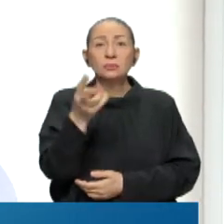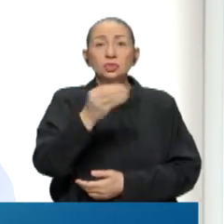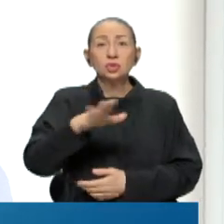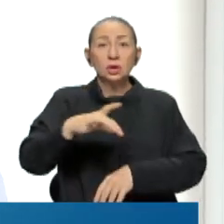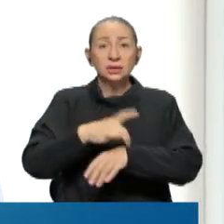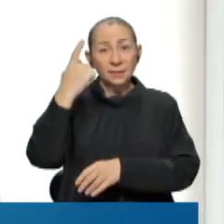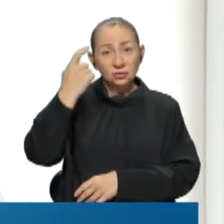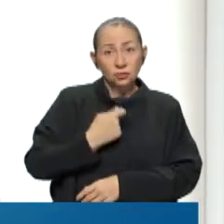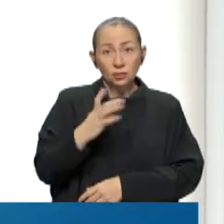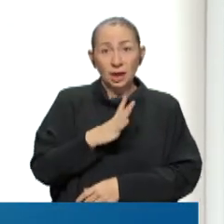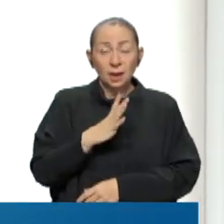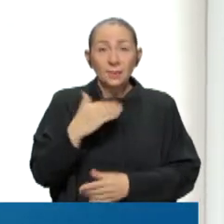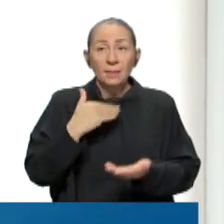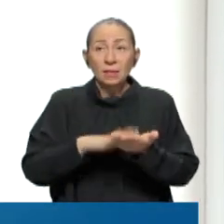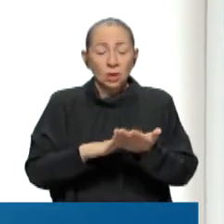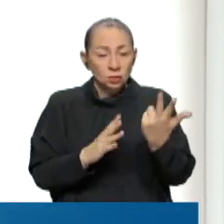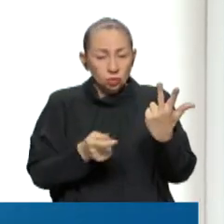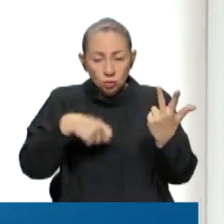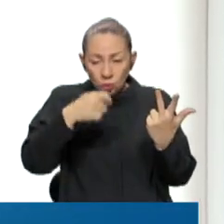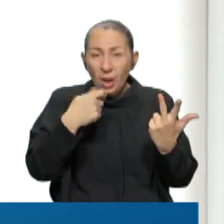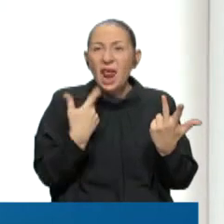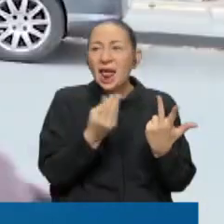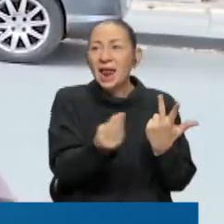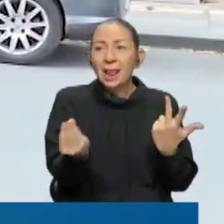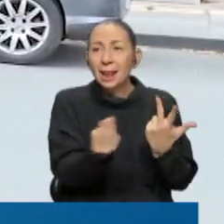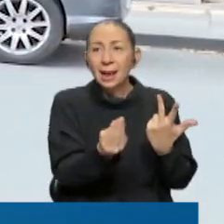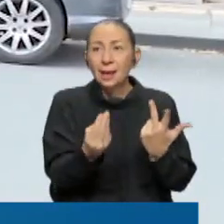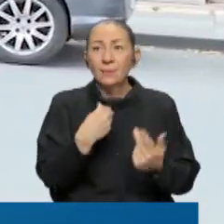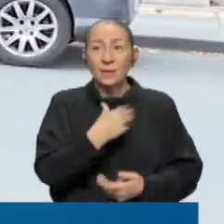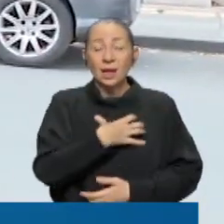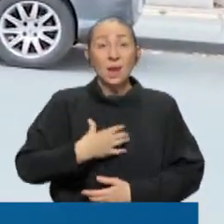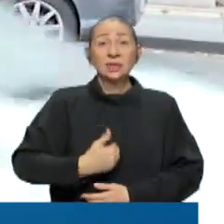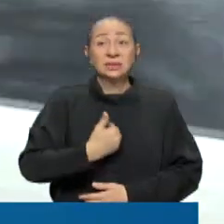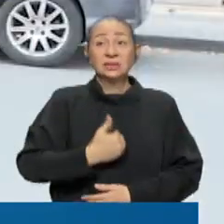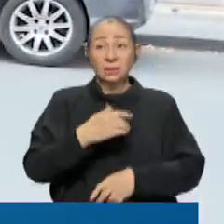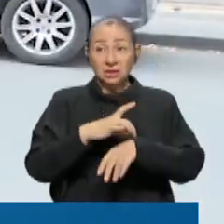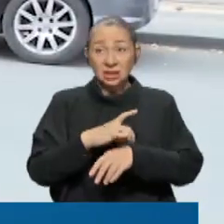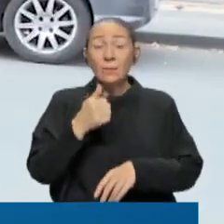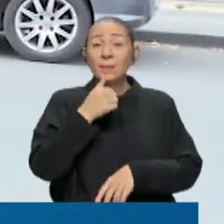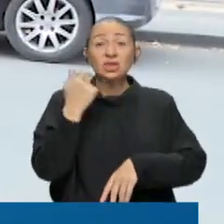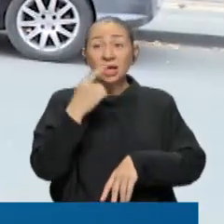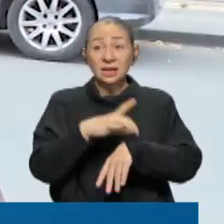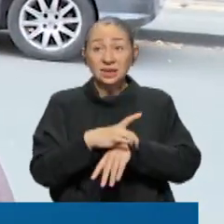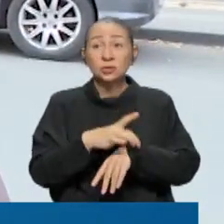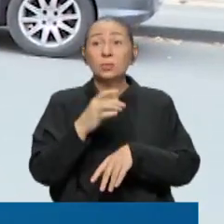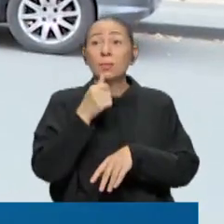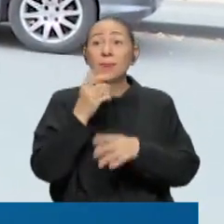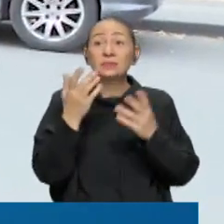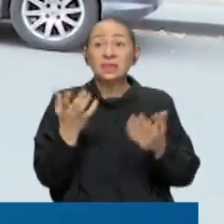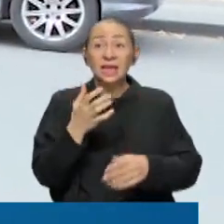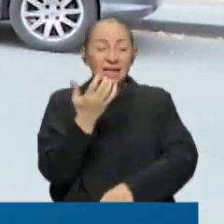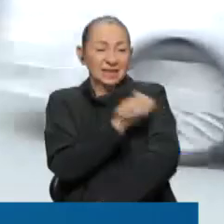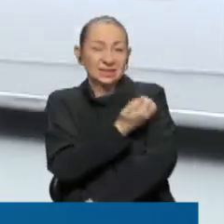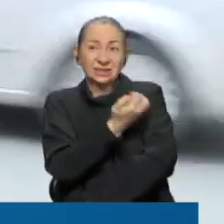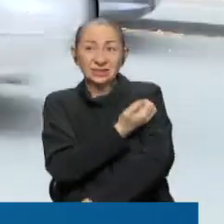çocuk hasta başvuruyor ve benim elimdeki 3 tane şurubu Ben hangisini paylaştırayım Benim annem Astım hastası babam Şeker hastası çoğunlukta babamın zaten